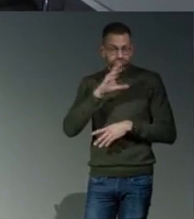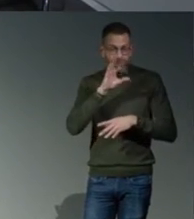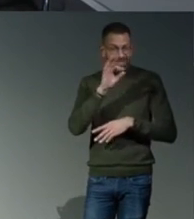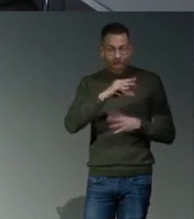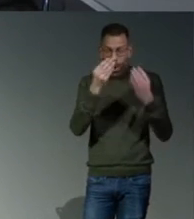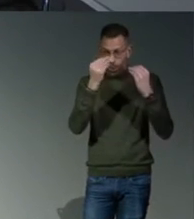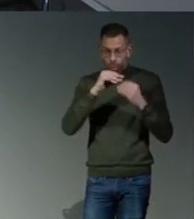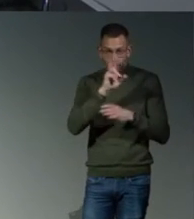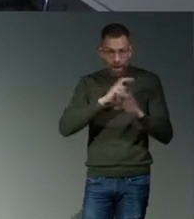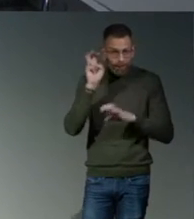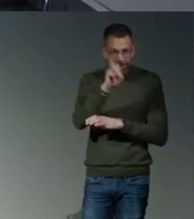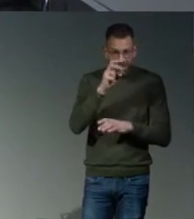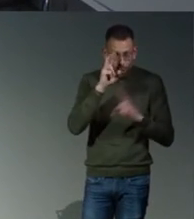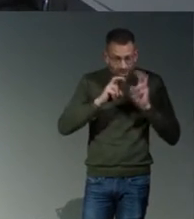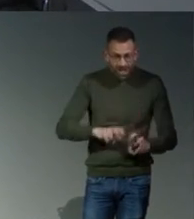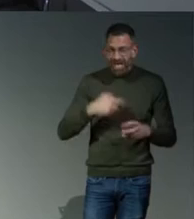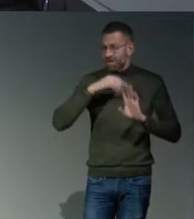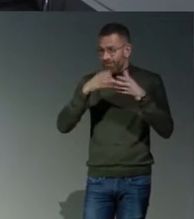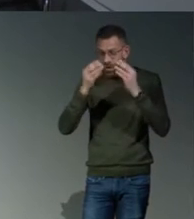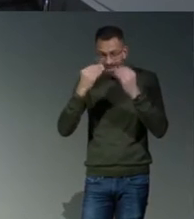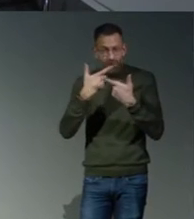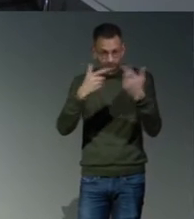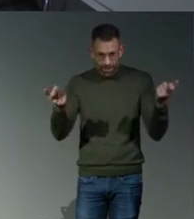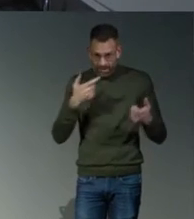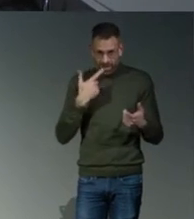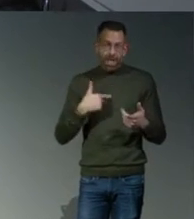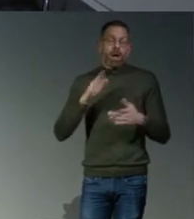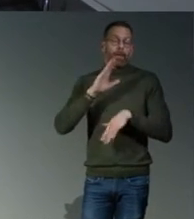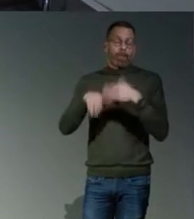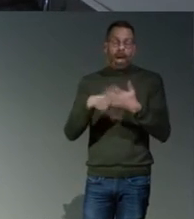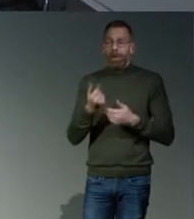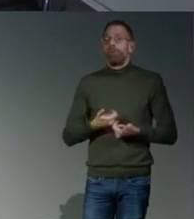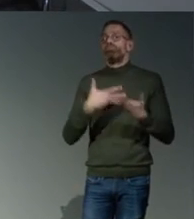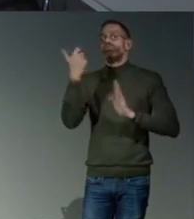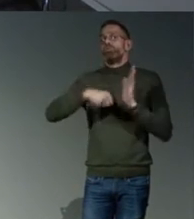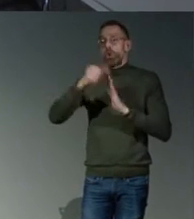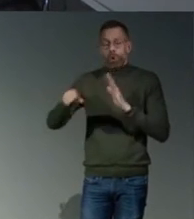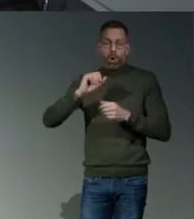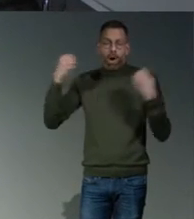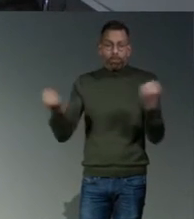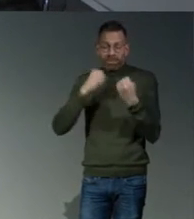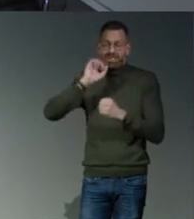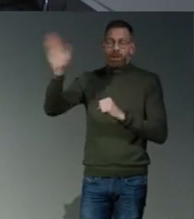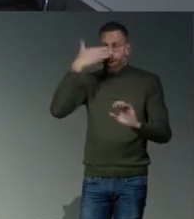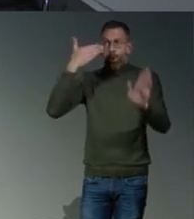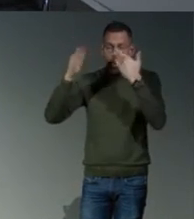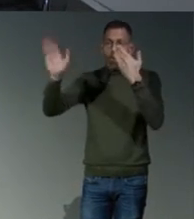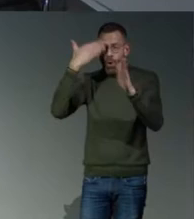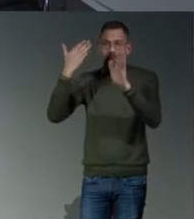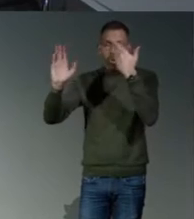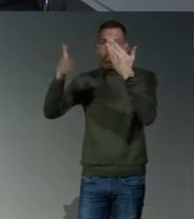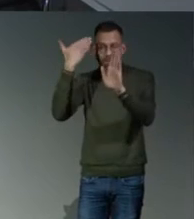d'écoles et de formations auxquelles j'aurais dû participer, etc. Donc ça, j'ai été bombardée pendant plusieurs mois de tout ça.